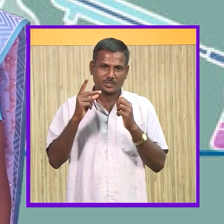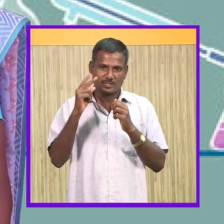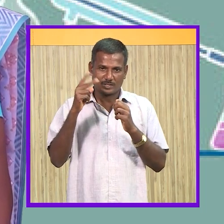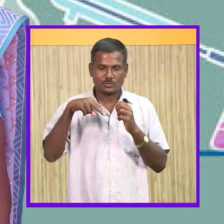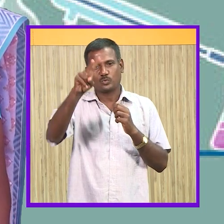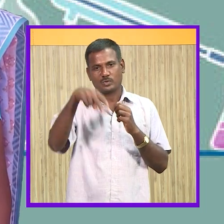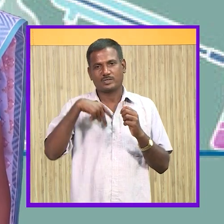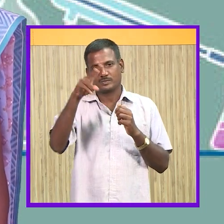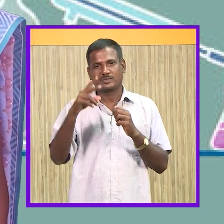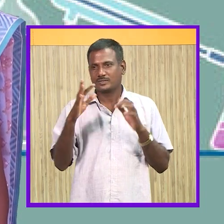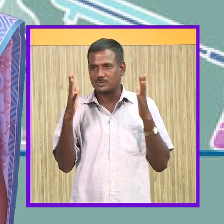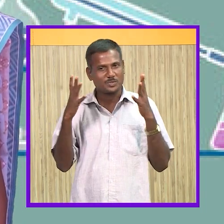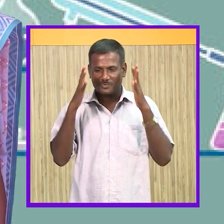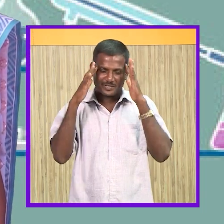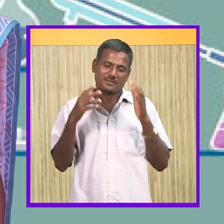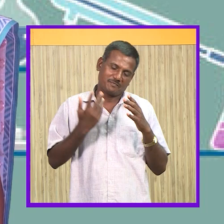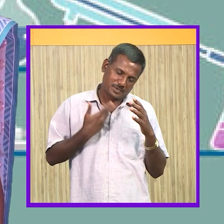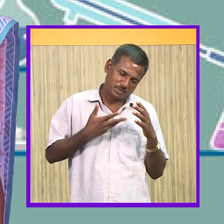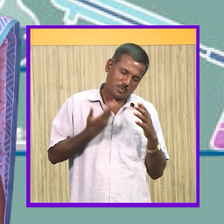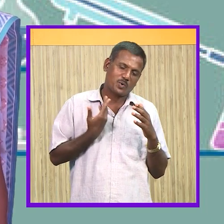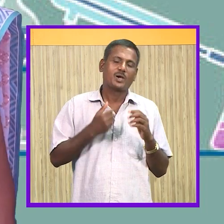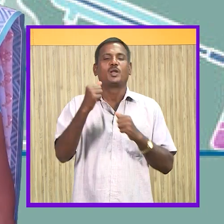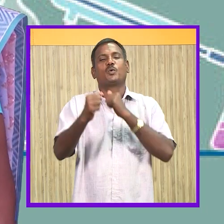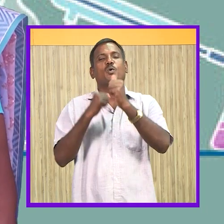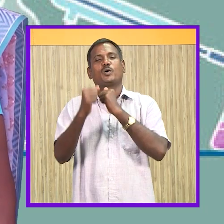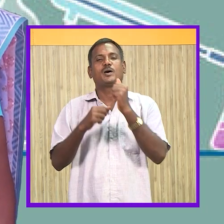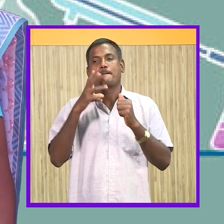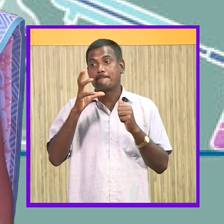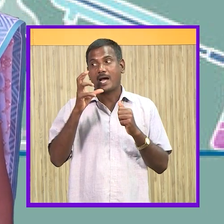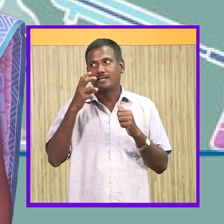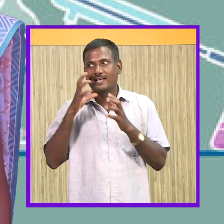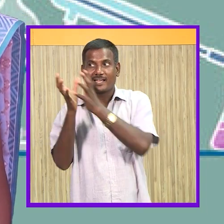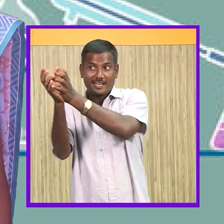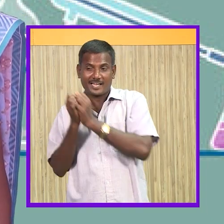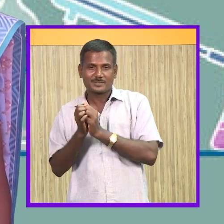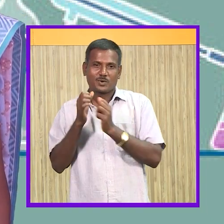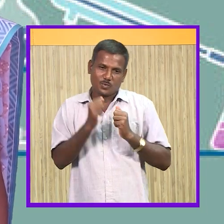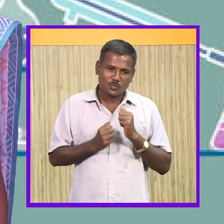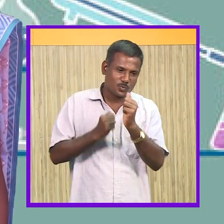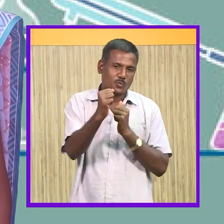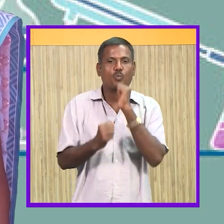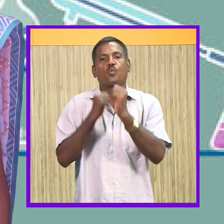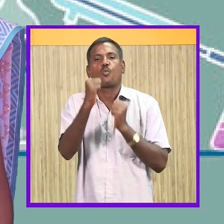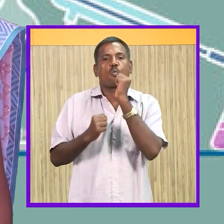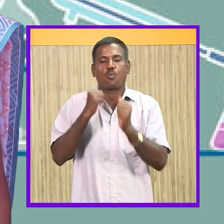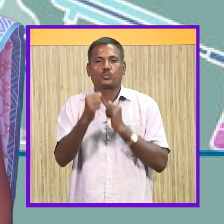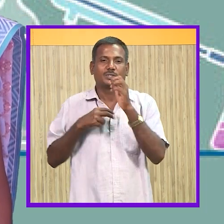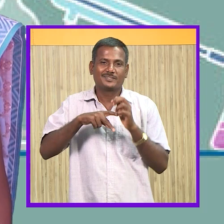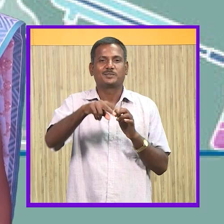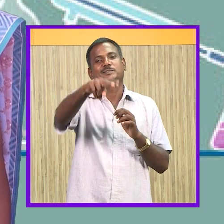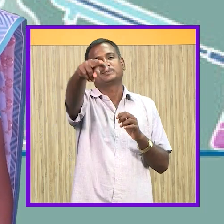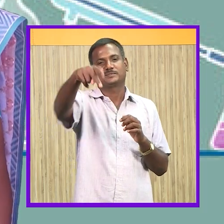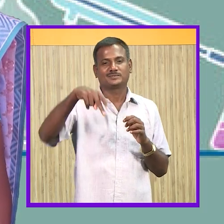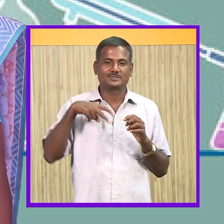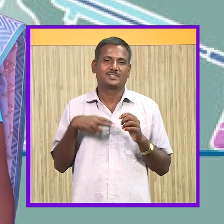எப்பொழுதும் ரெண்டு தடவை தான் ஓடுவாங்கன்னு உங்களால் சொல்ல முடியுமா? முடியாது இல்லையா. அங்கே பாலை கேட்ச் பண்ணுறது வரைக்கும் என்ன செய்வாங்க, மேக்ஸிமம் ஓட ட்ரை